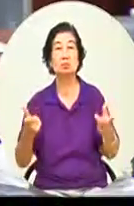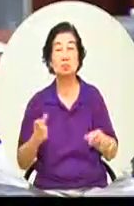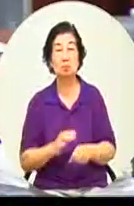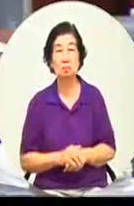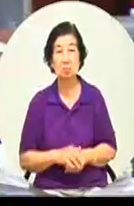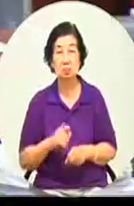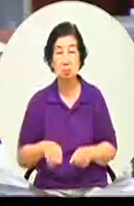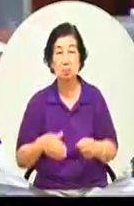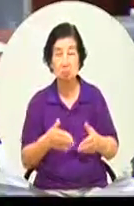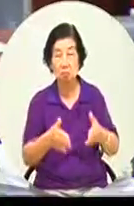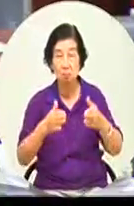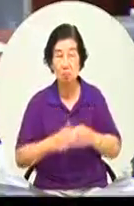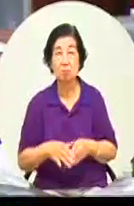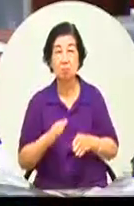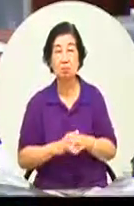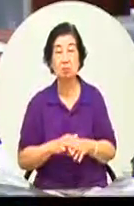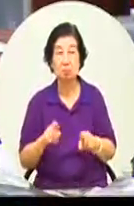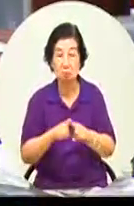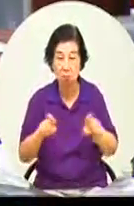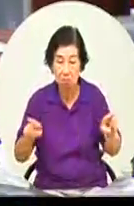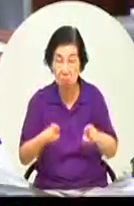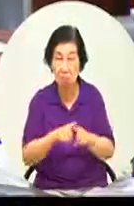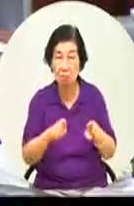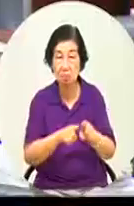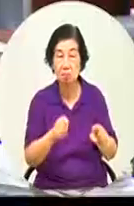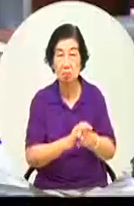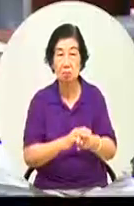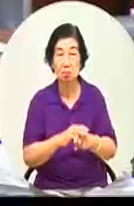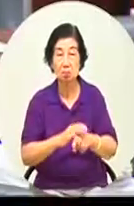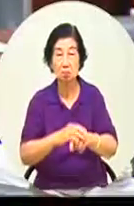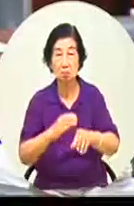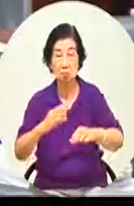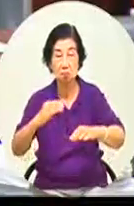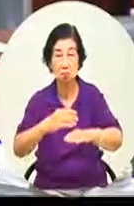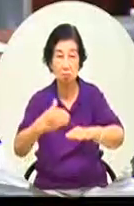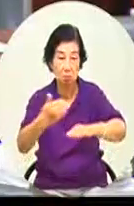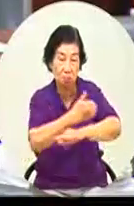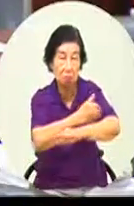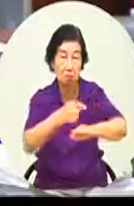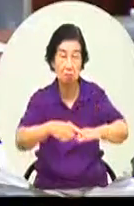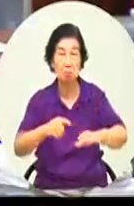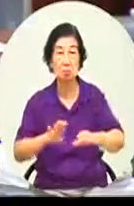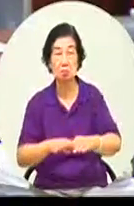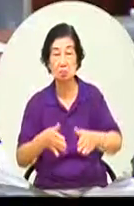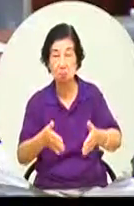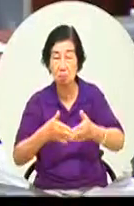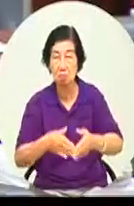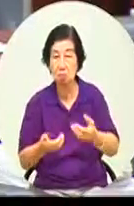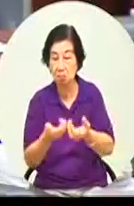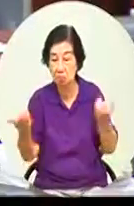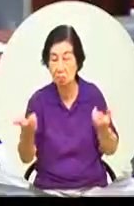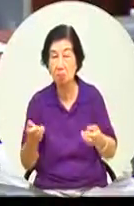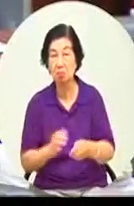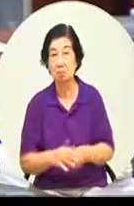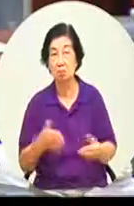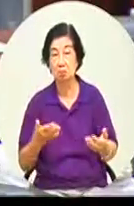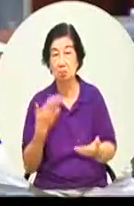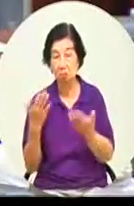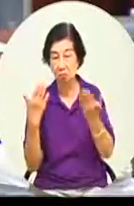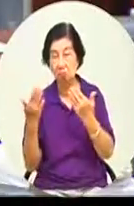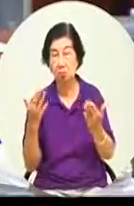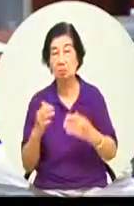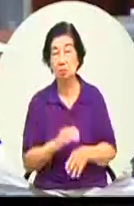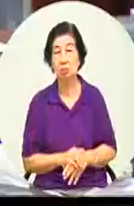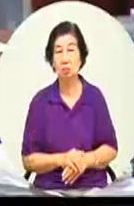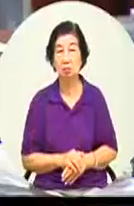性，跟它的一个分隔，这相信各地嘛拢做了解。所以伫遮哦，我嘛要请问咱的啊捷运局，我们的